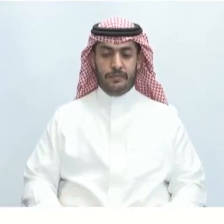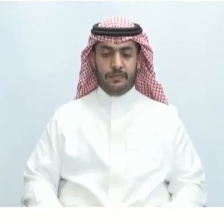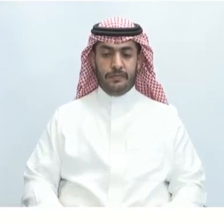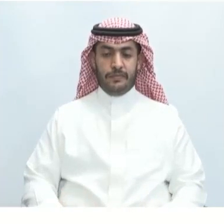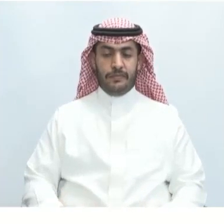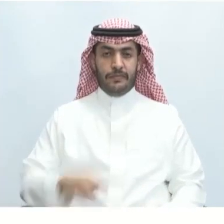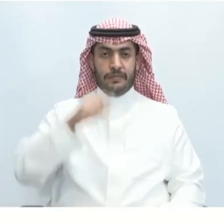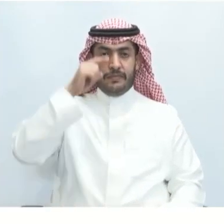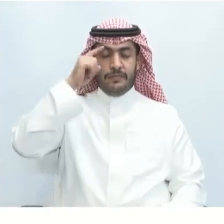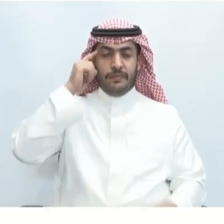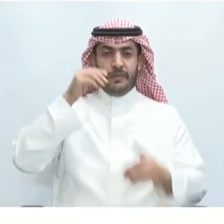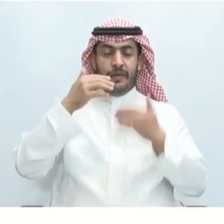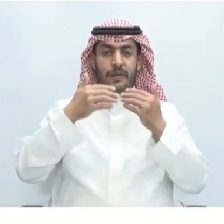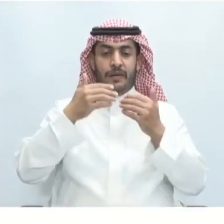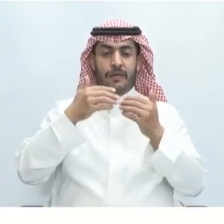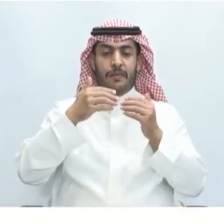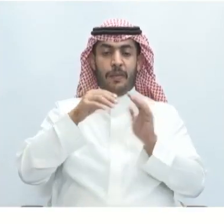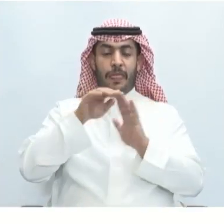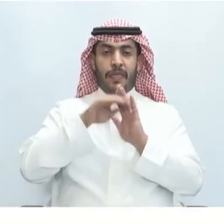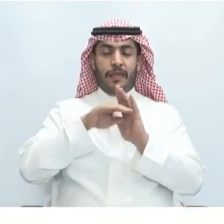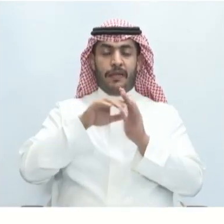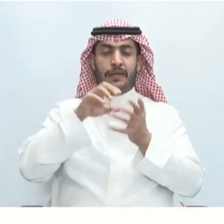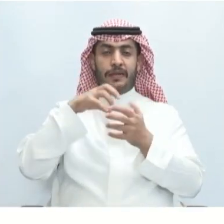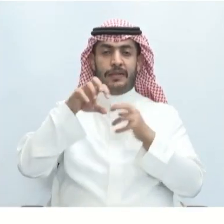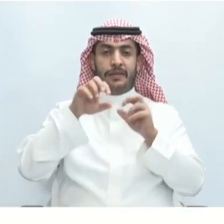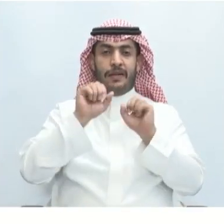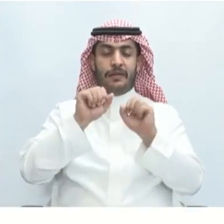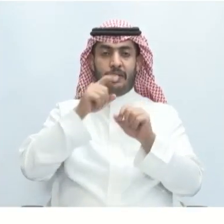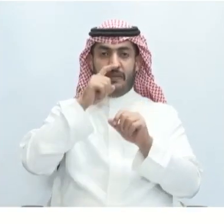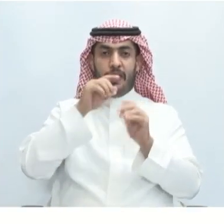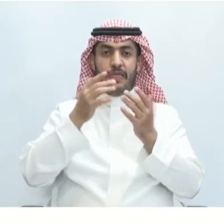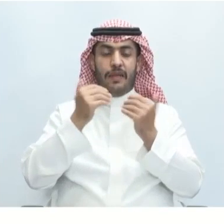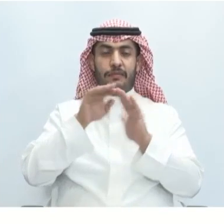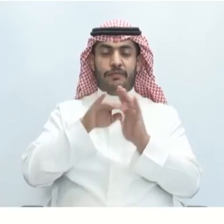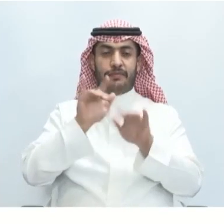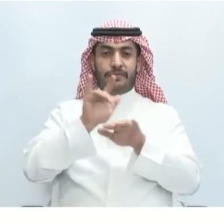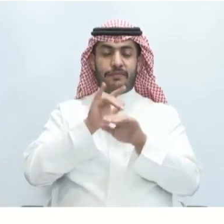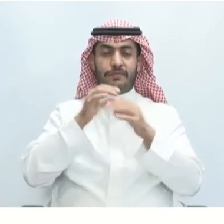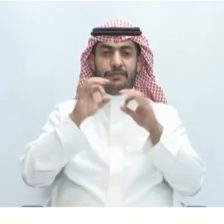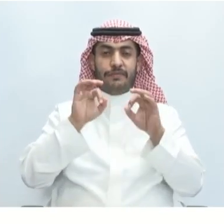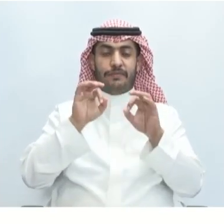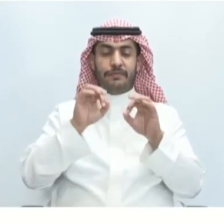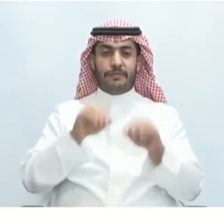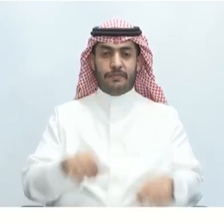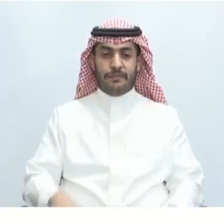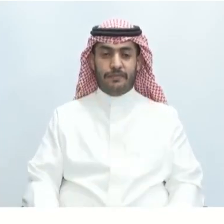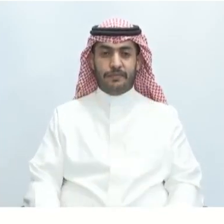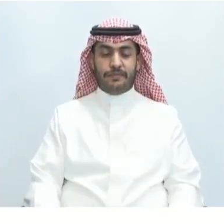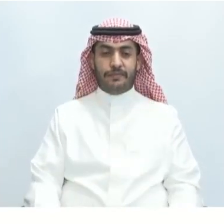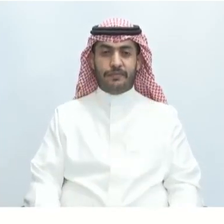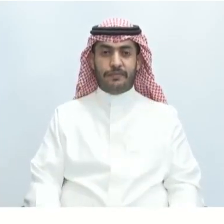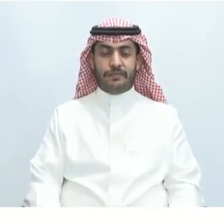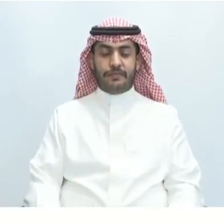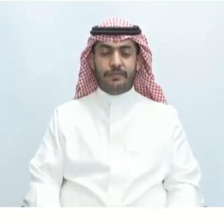عند محاوله تنظيم مسارات الطائره اليدويا في القسم مخصص عليك تلبيه طلبات الركاب والشحنات على حد سواء الى كل